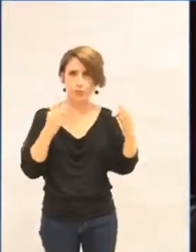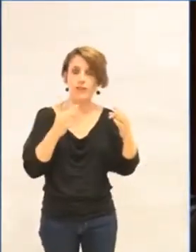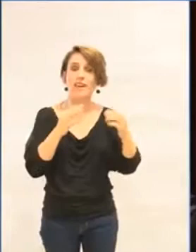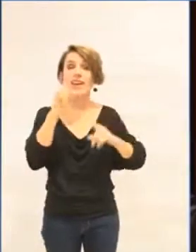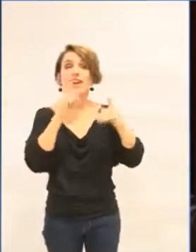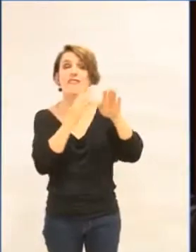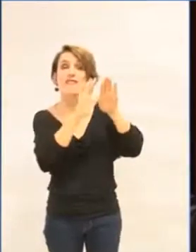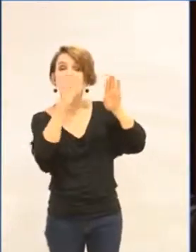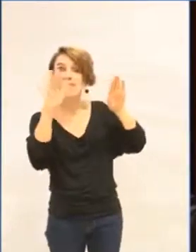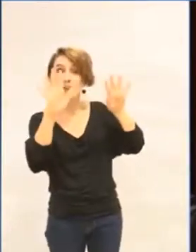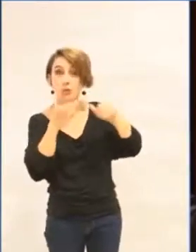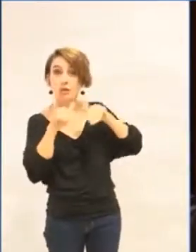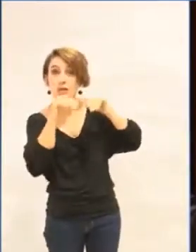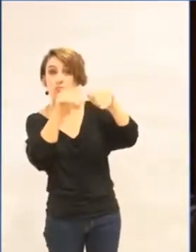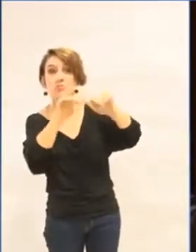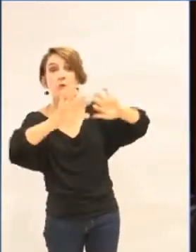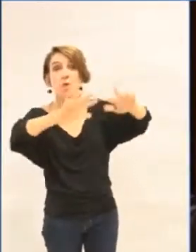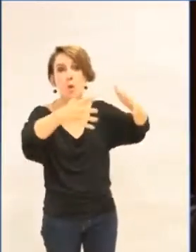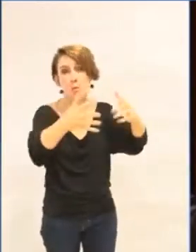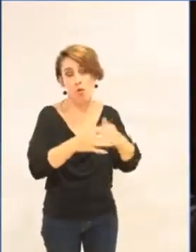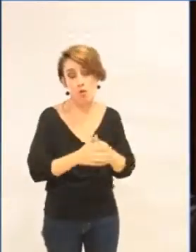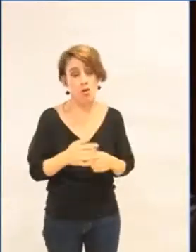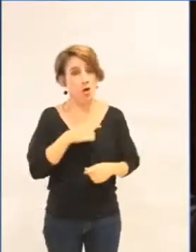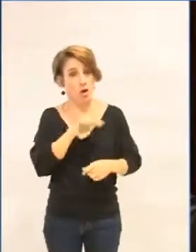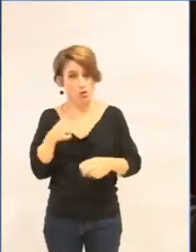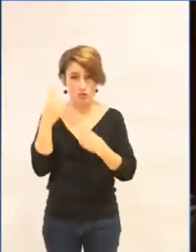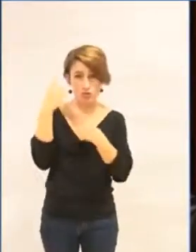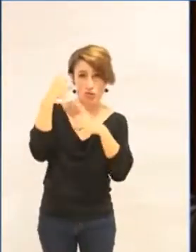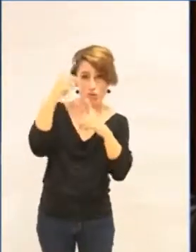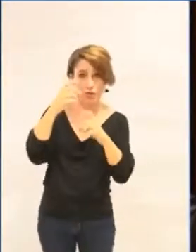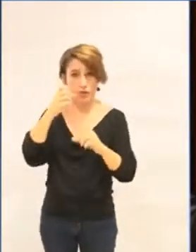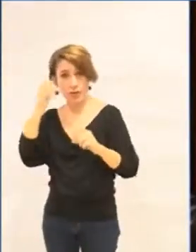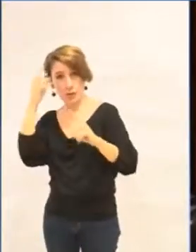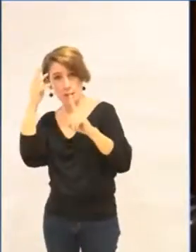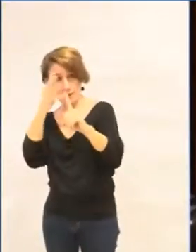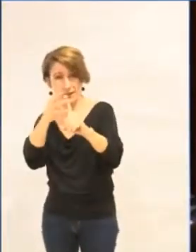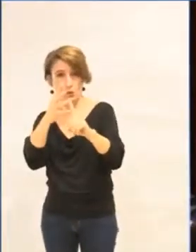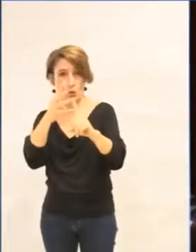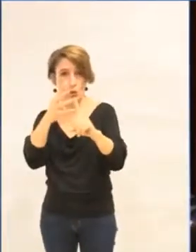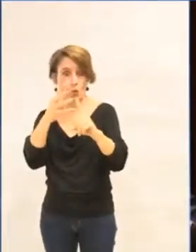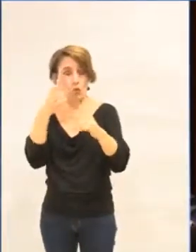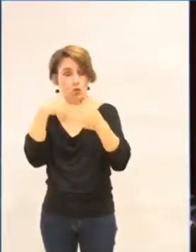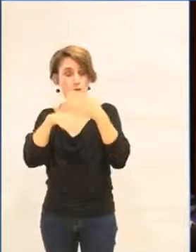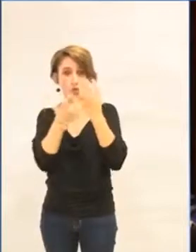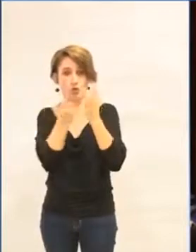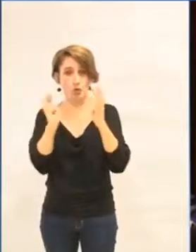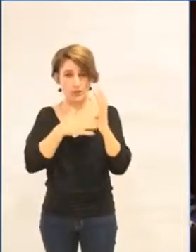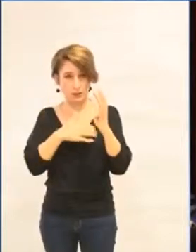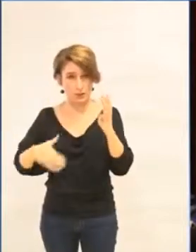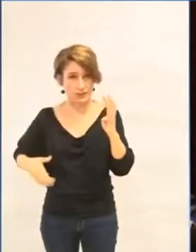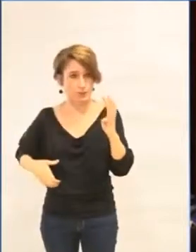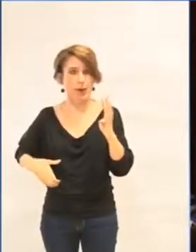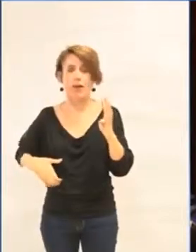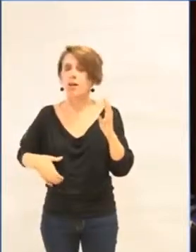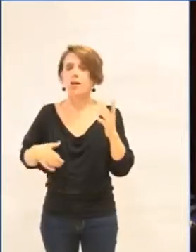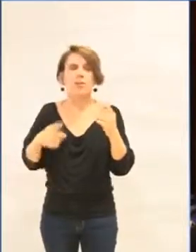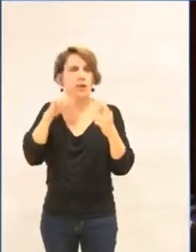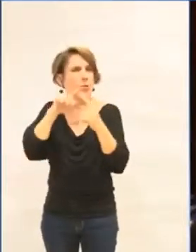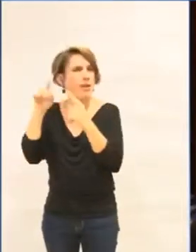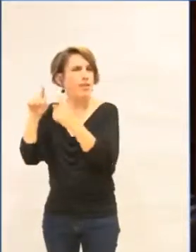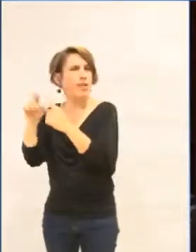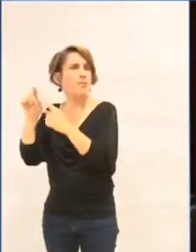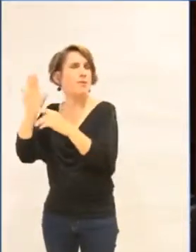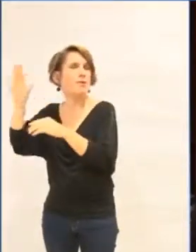demanderons une mission d'information municipale, non pas sur les sujets évoqués par la Chambre, mais bien sur